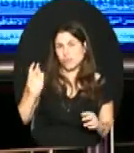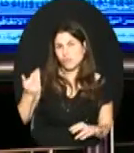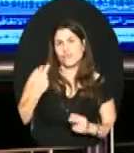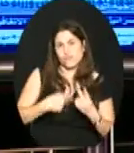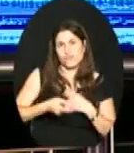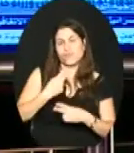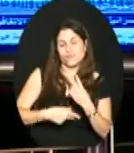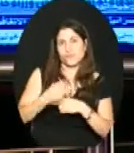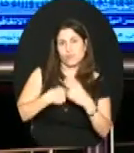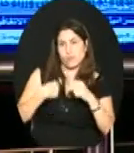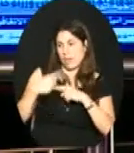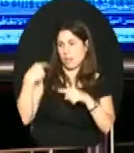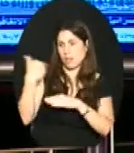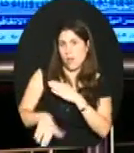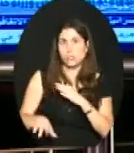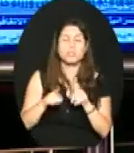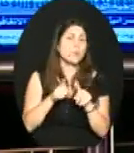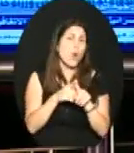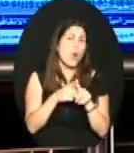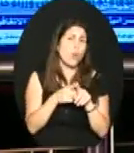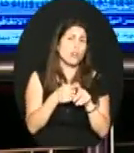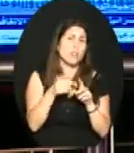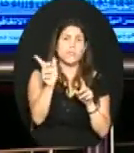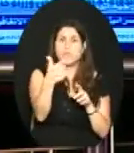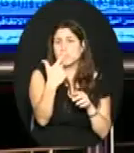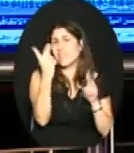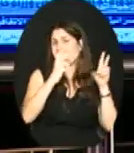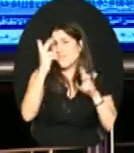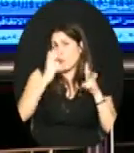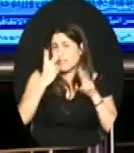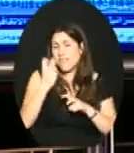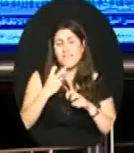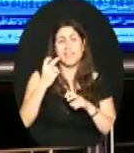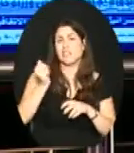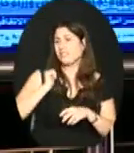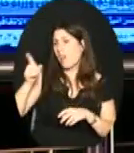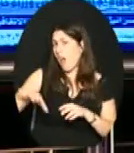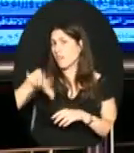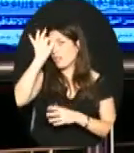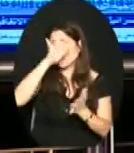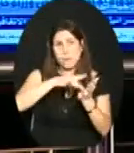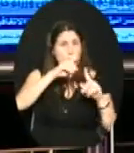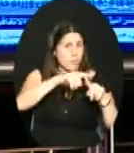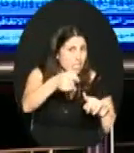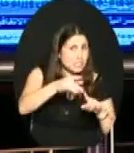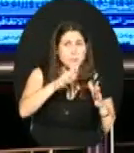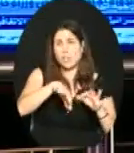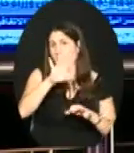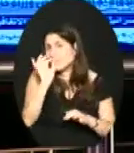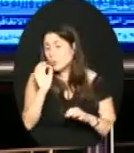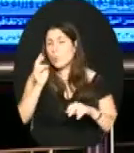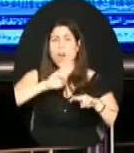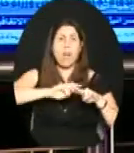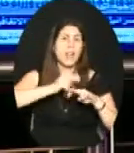עצמה בשנים הנוכחיות, סיקור אינפורמטיבי. כוחות של צה"ל מצאו באזור X מה שמצאו, לאחר מכן